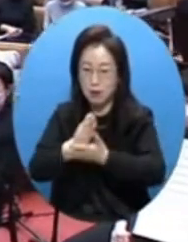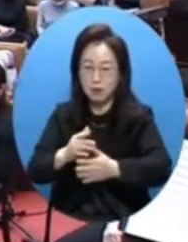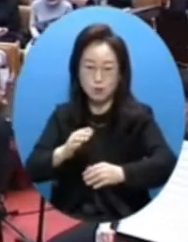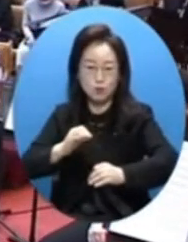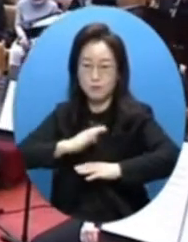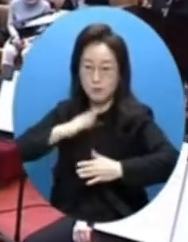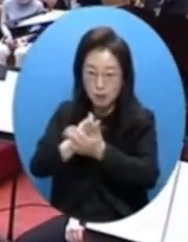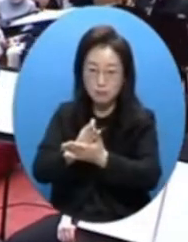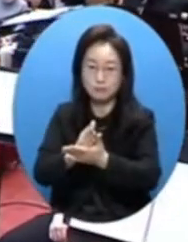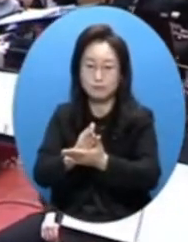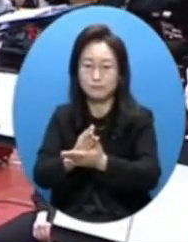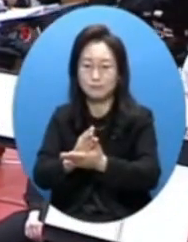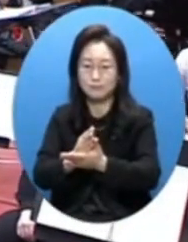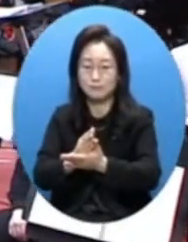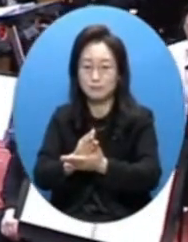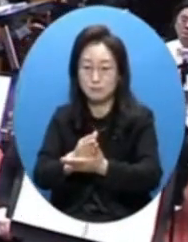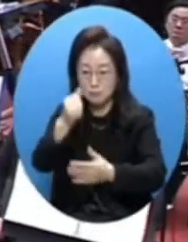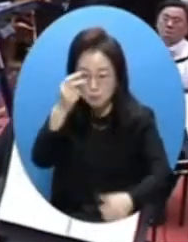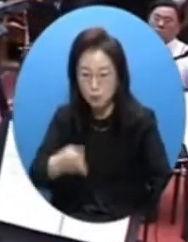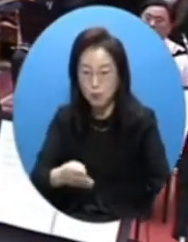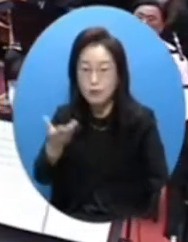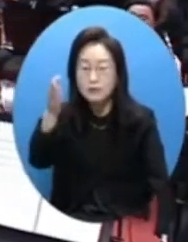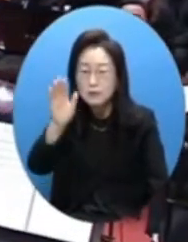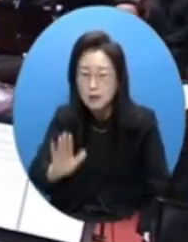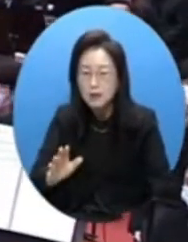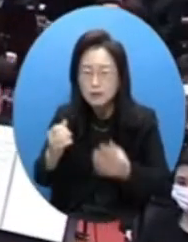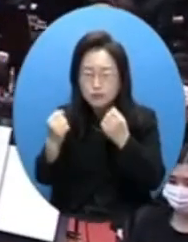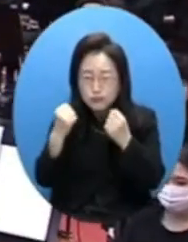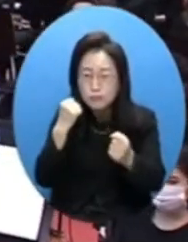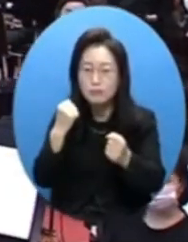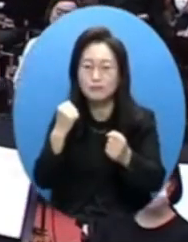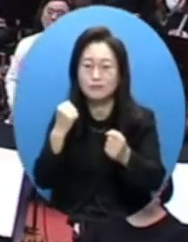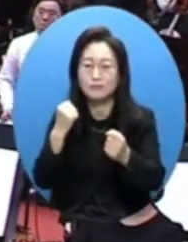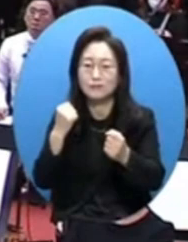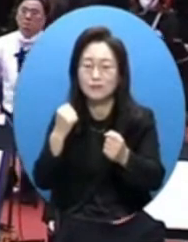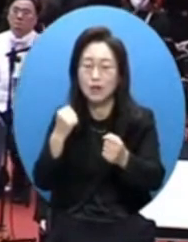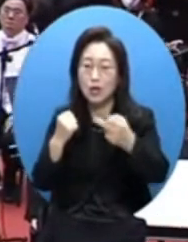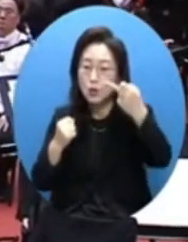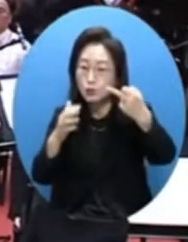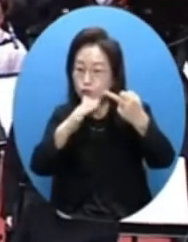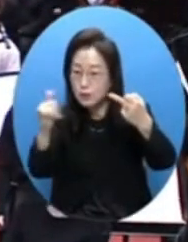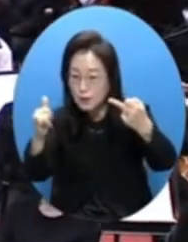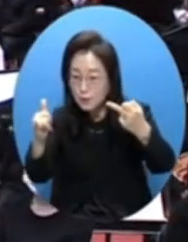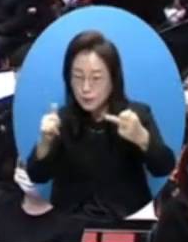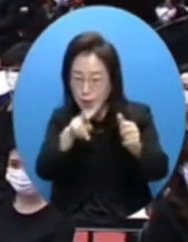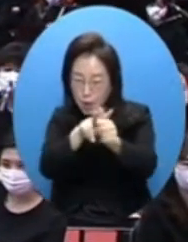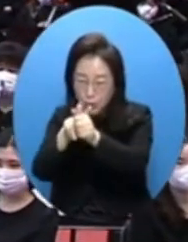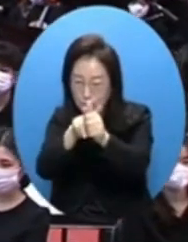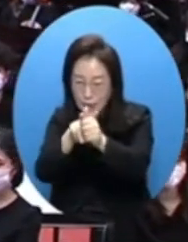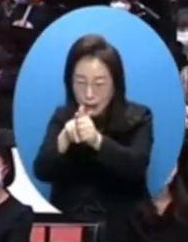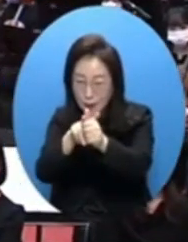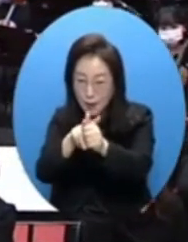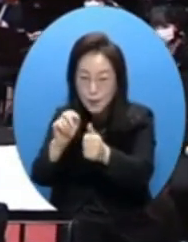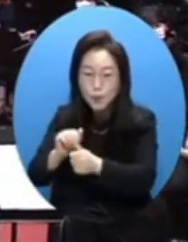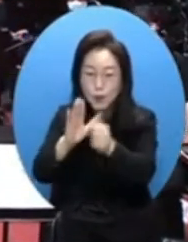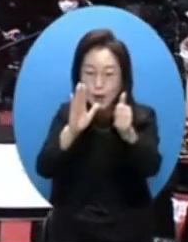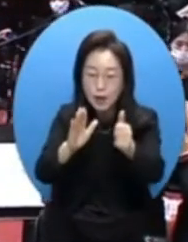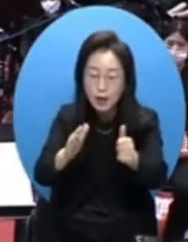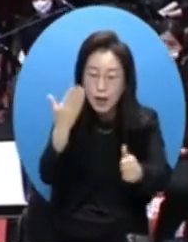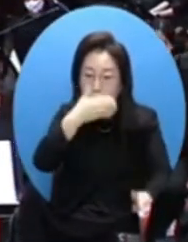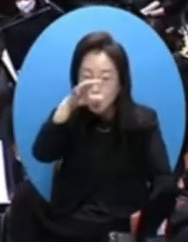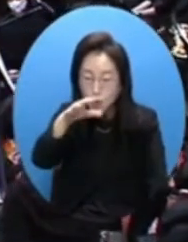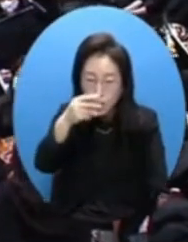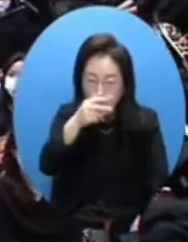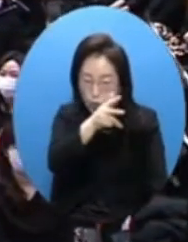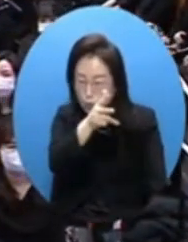말라. 그럼에도 불구하고 12명의 정탐꾼이 가나안 땅을 다 돌아보고 난